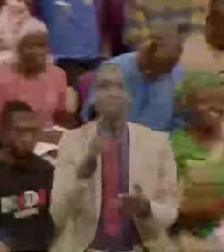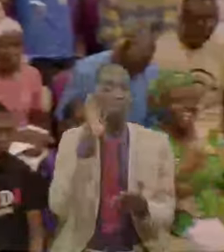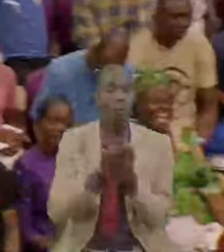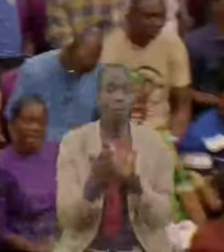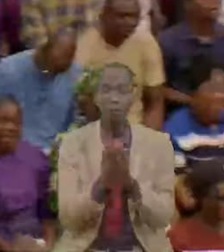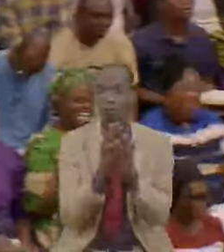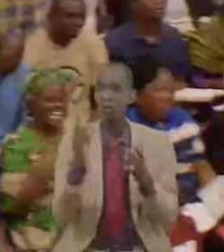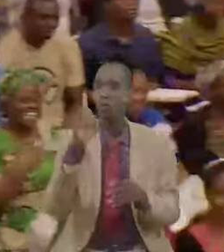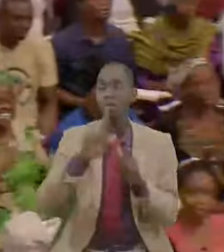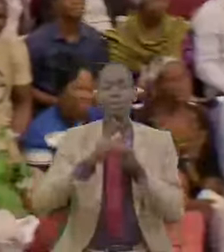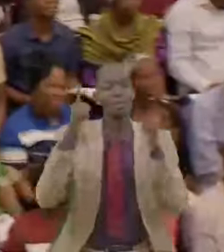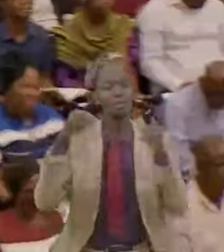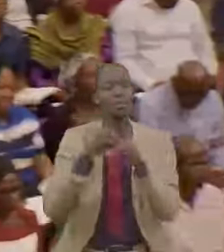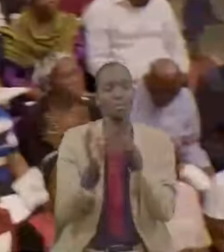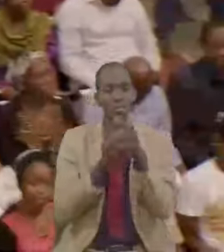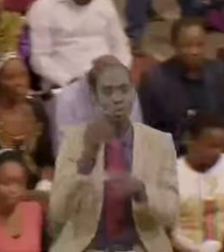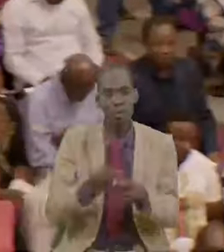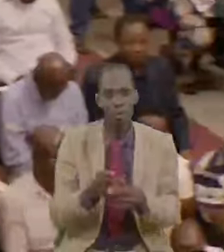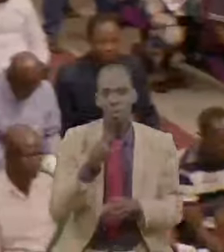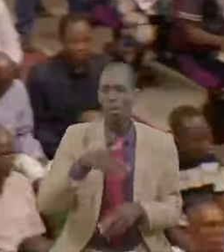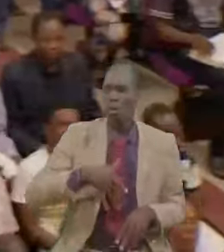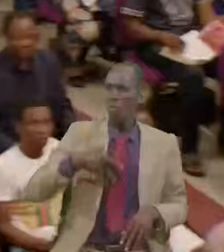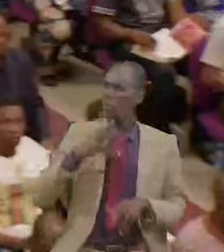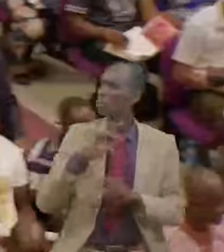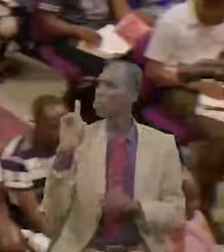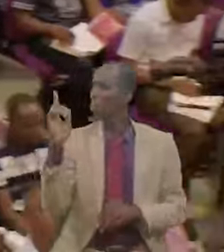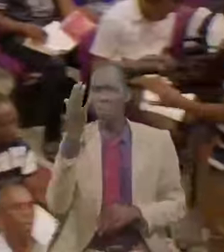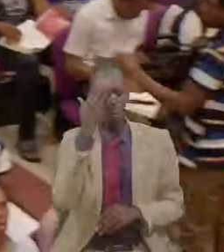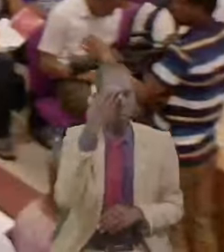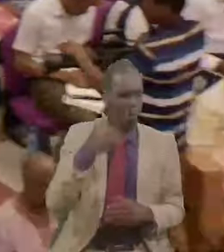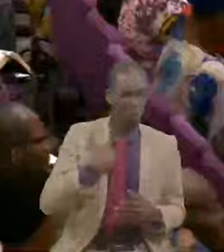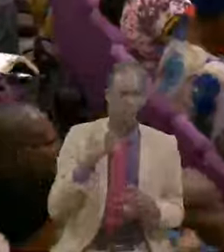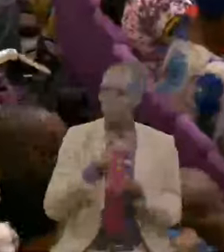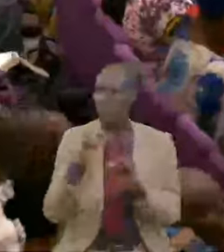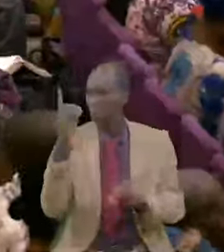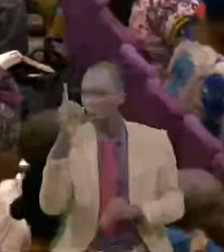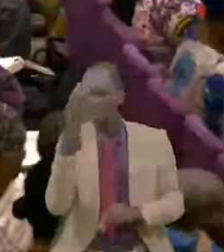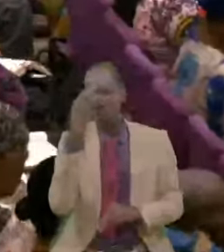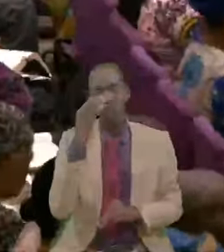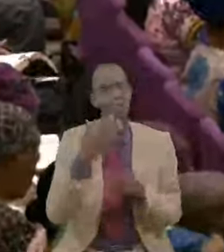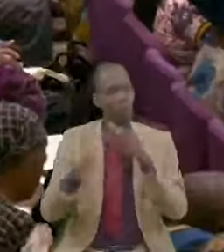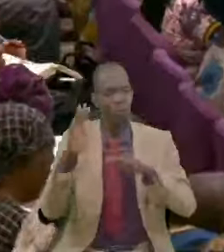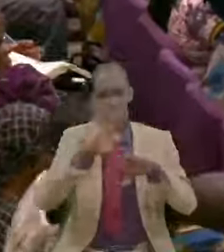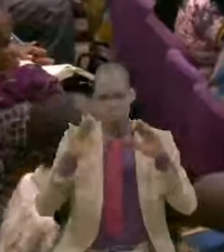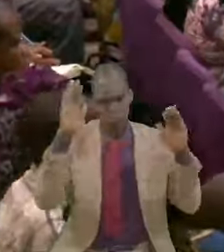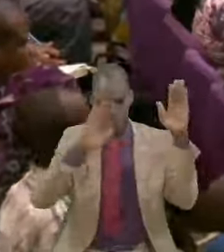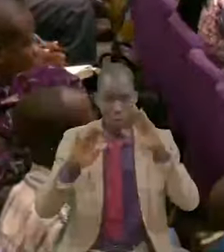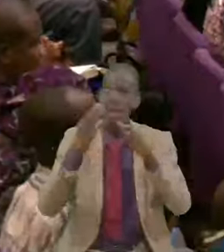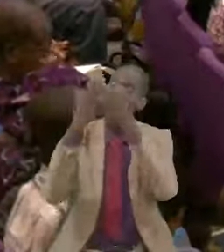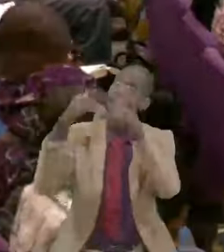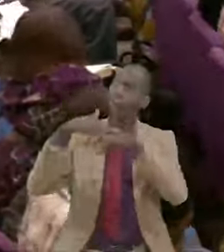deviendras quelqu'un. Tu vois qu'il n'y a personne qui te connaisse. Le ciel te connaît. Les gens sur terre vont te